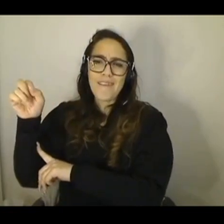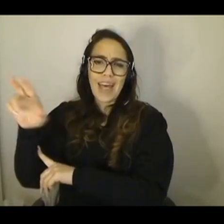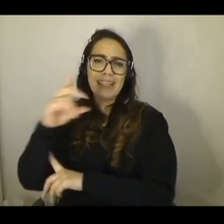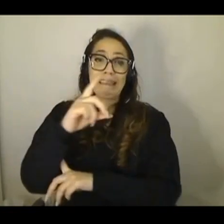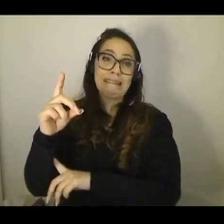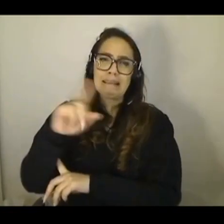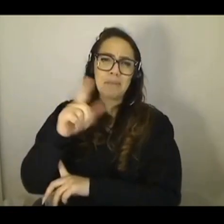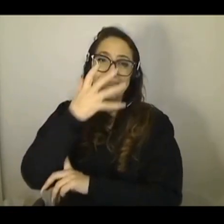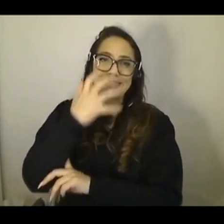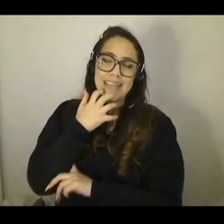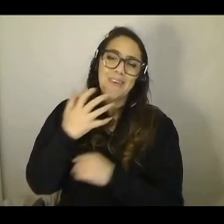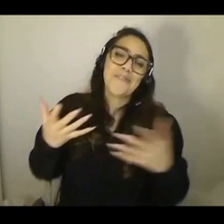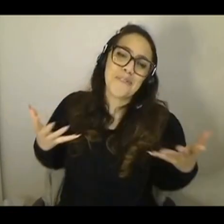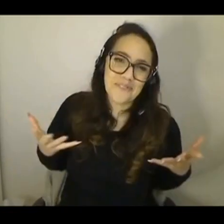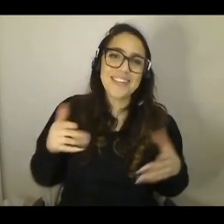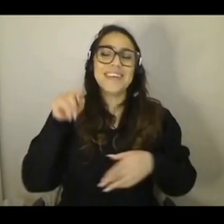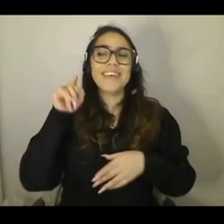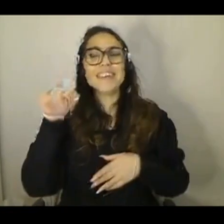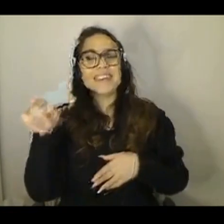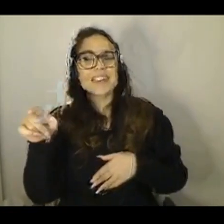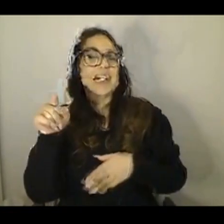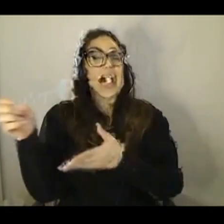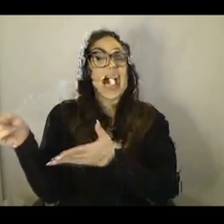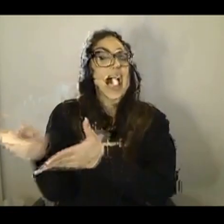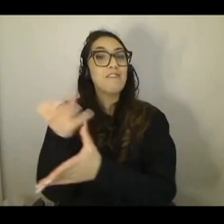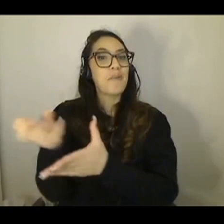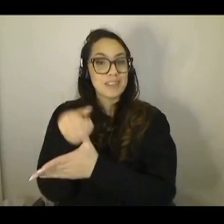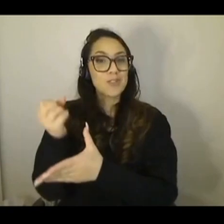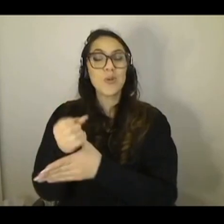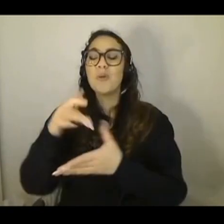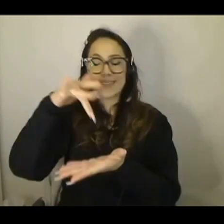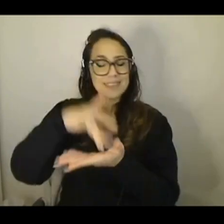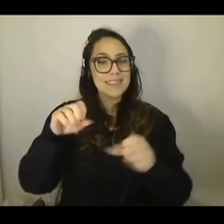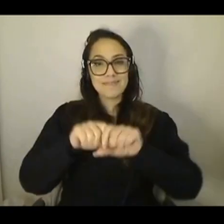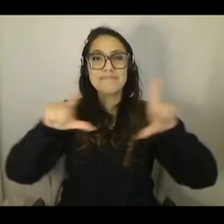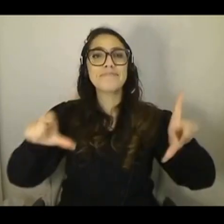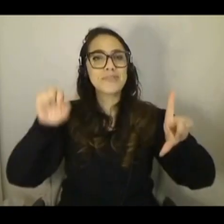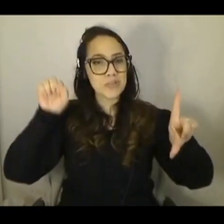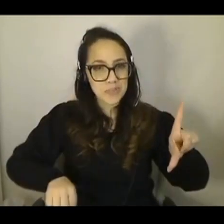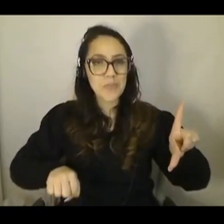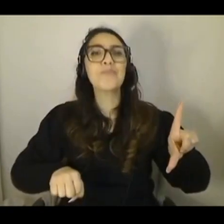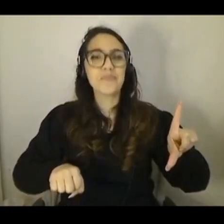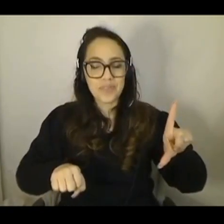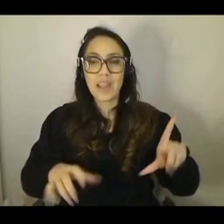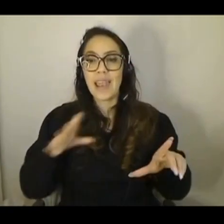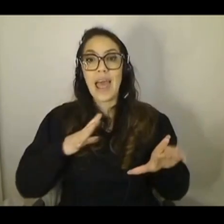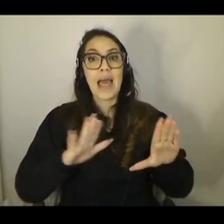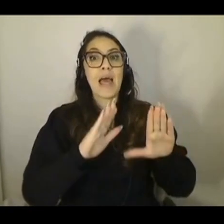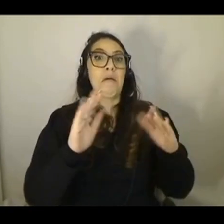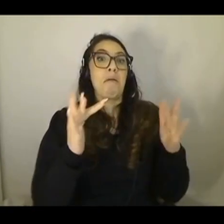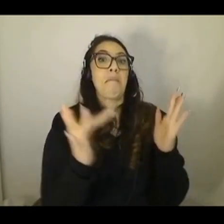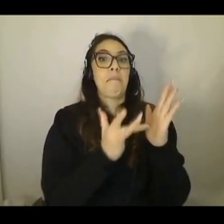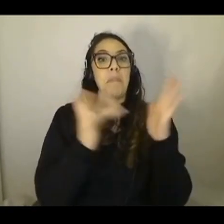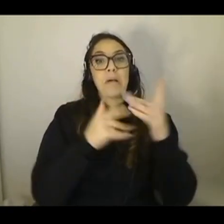et sinon, voilà, vous retrouverez toutes les informations sur accessibilité.gouv.fr. On a plusieurs pages internet sur les différentes